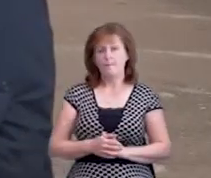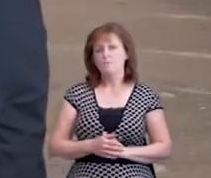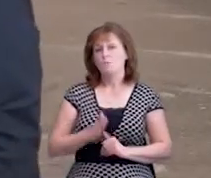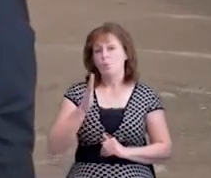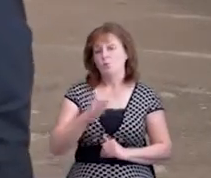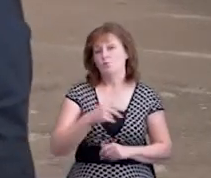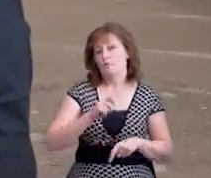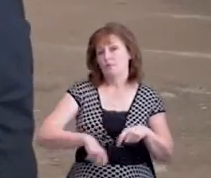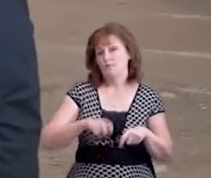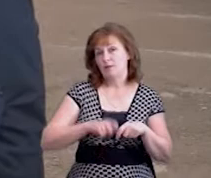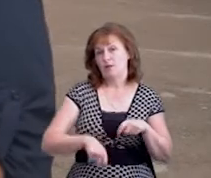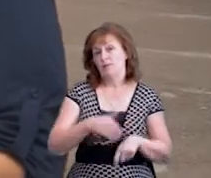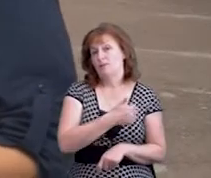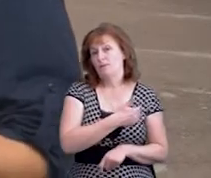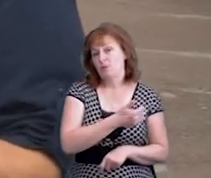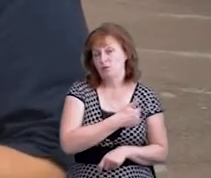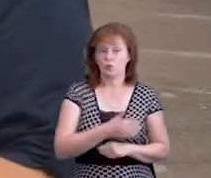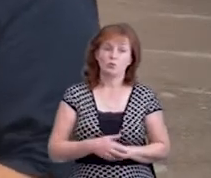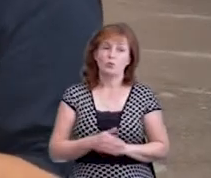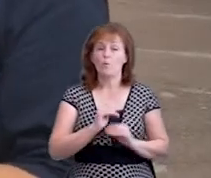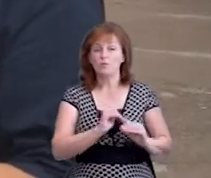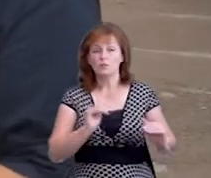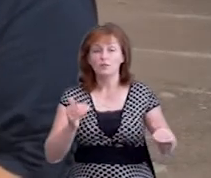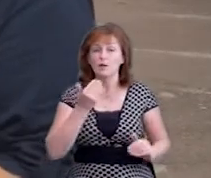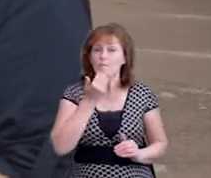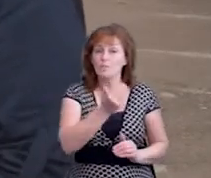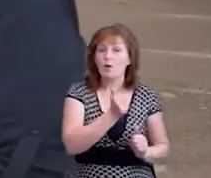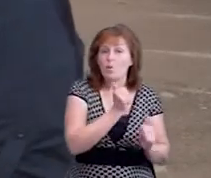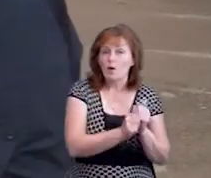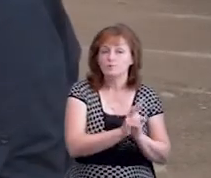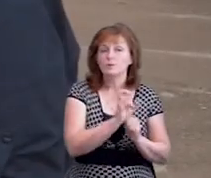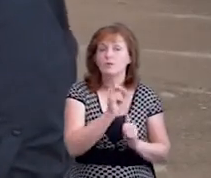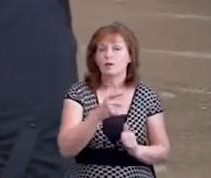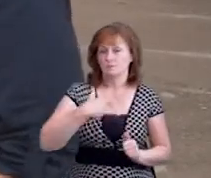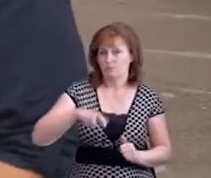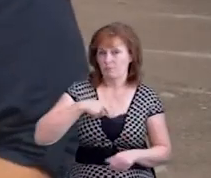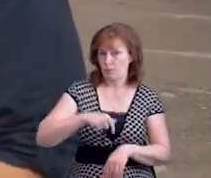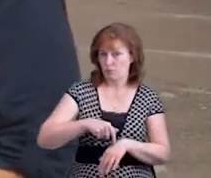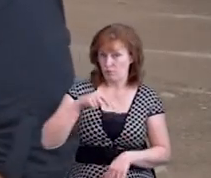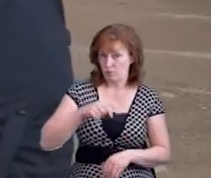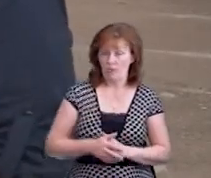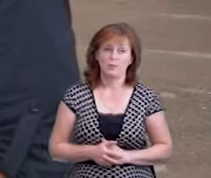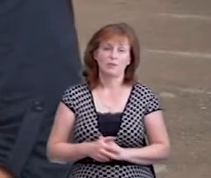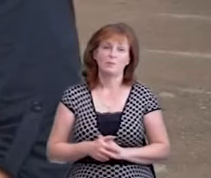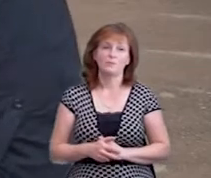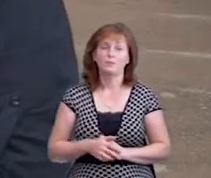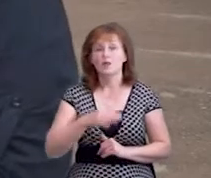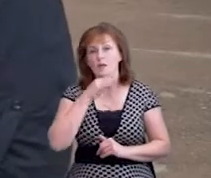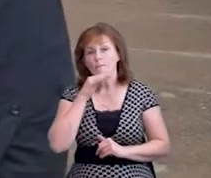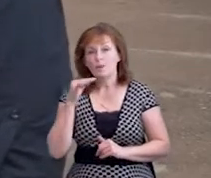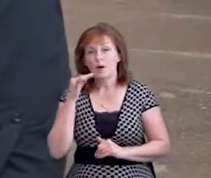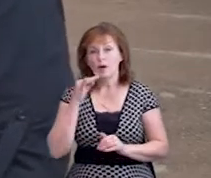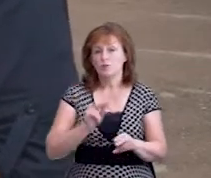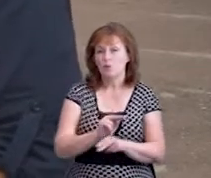міряти температуру, а дітей запитувати, як вони себе почувають. Крім того, багато уроків передбачено